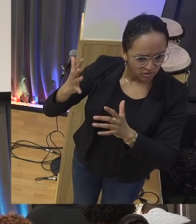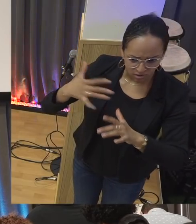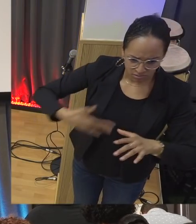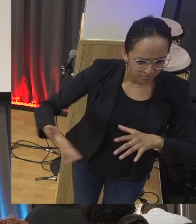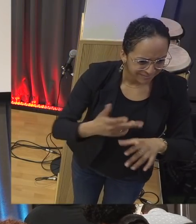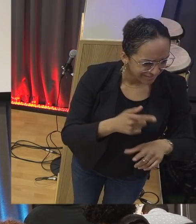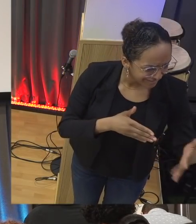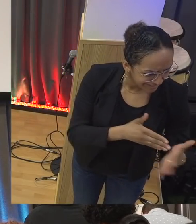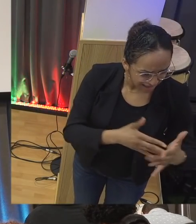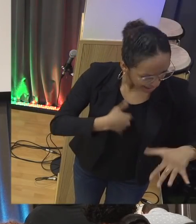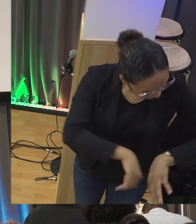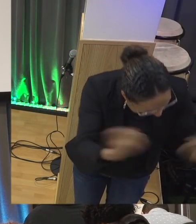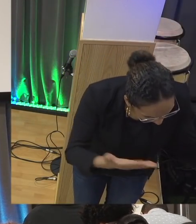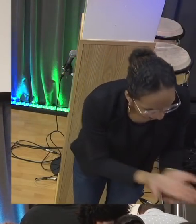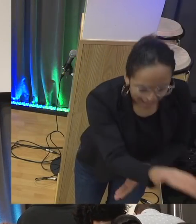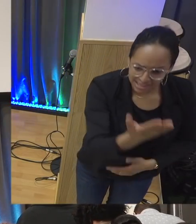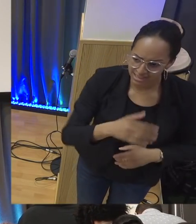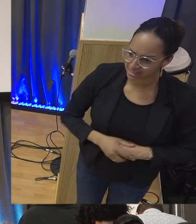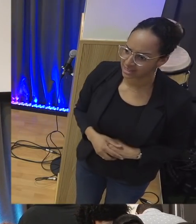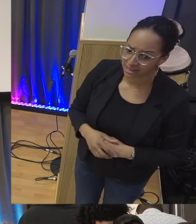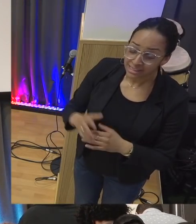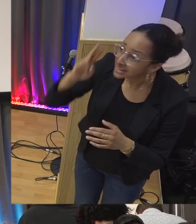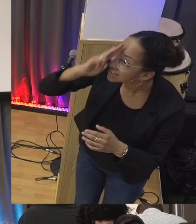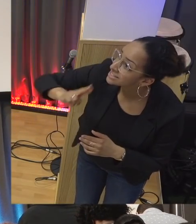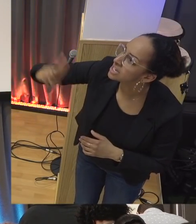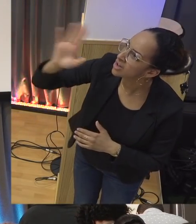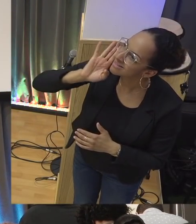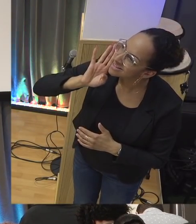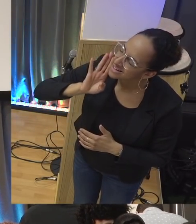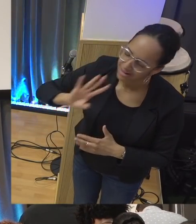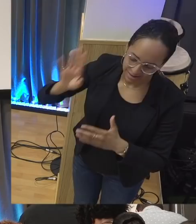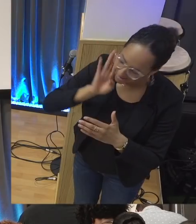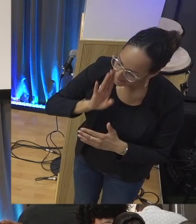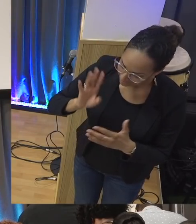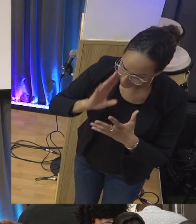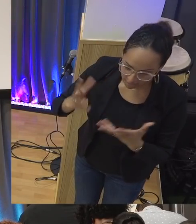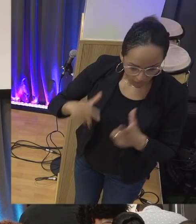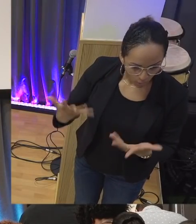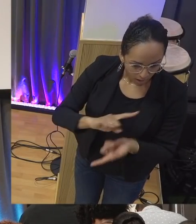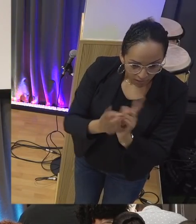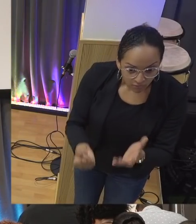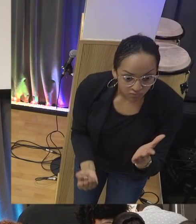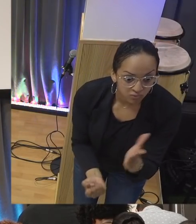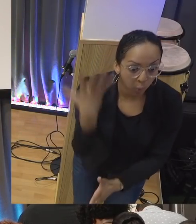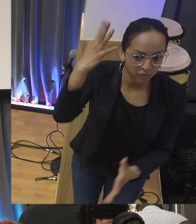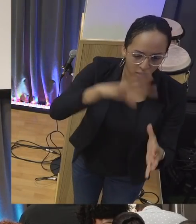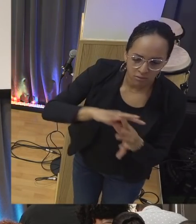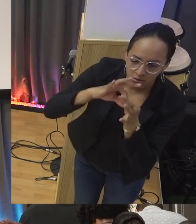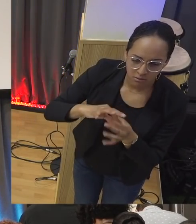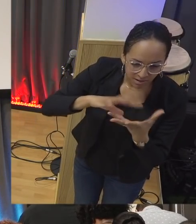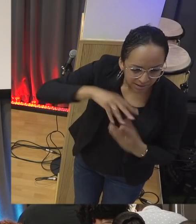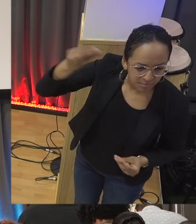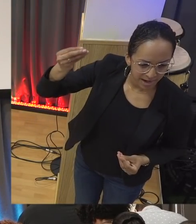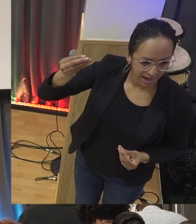Jésus. Seigneur, que véritablement, Seigneur, il y ait un nouveau rafraîchissement spirituel.